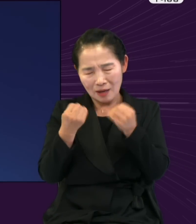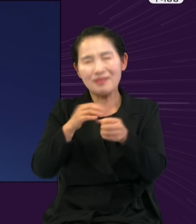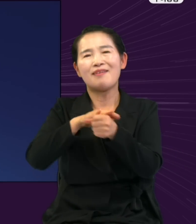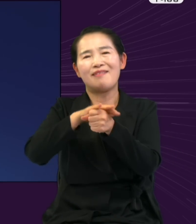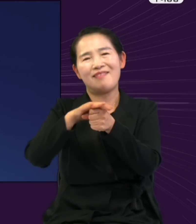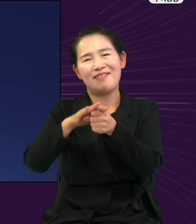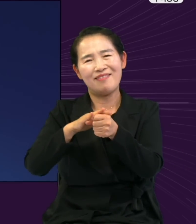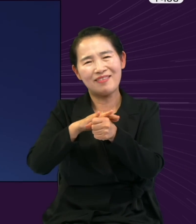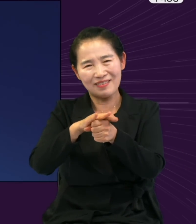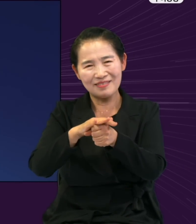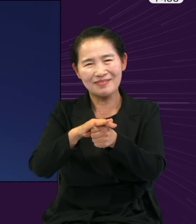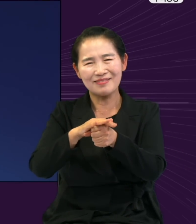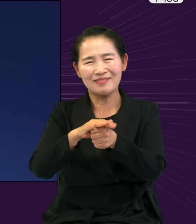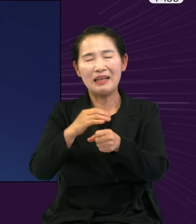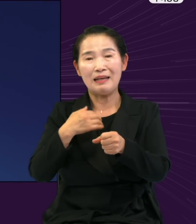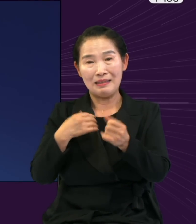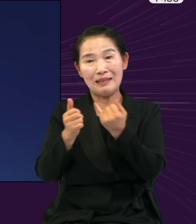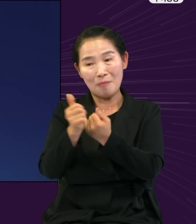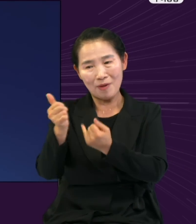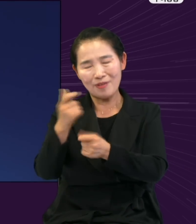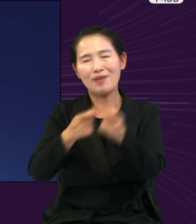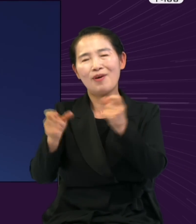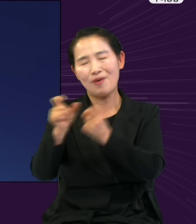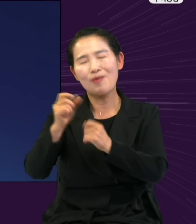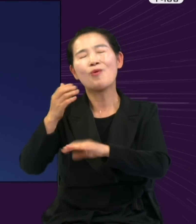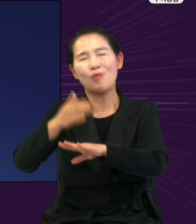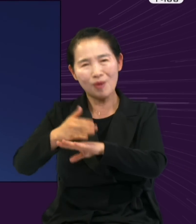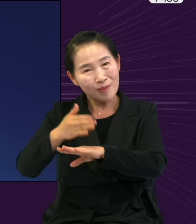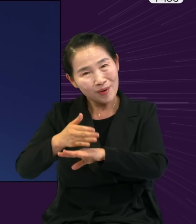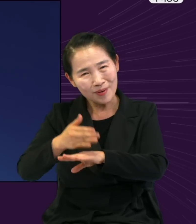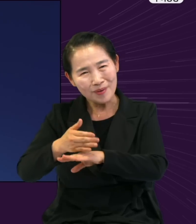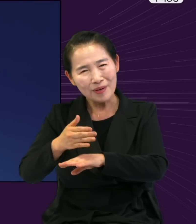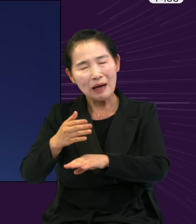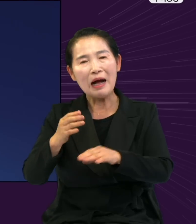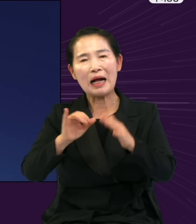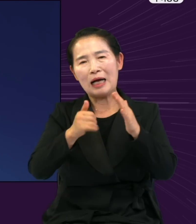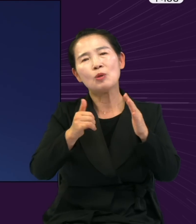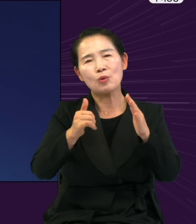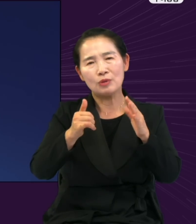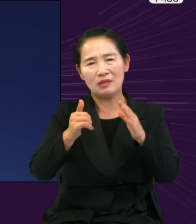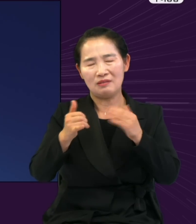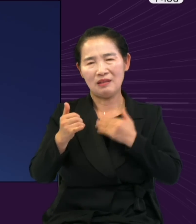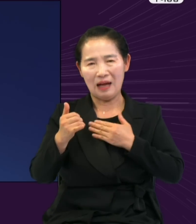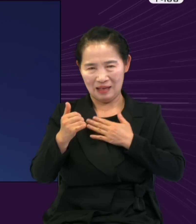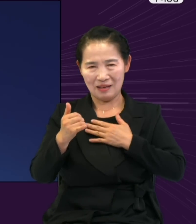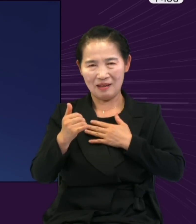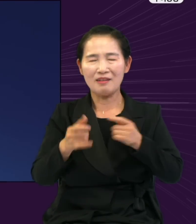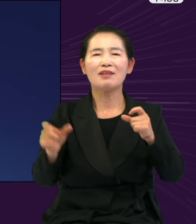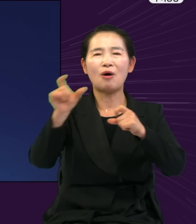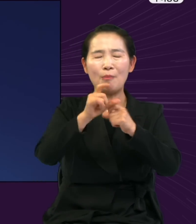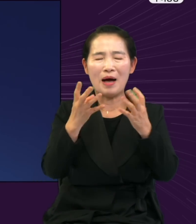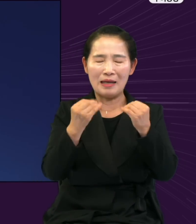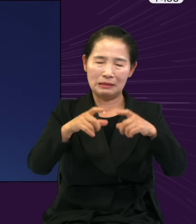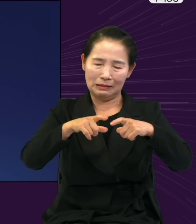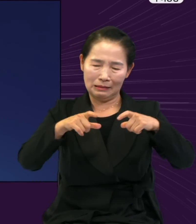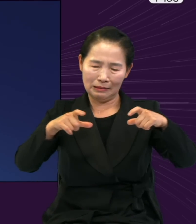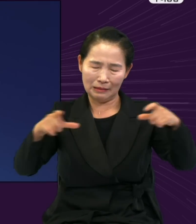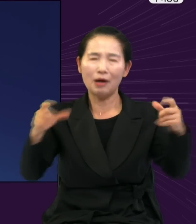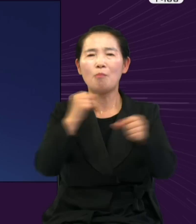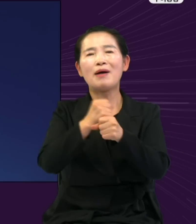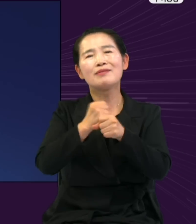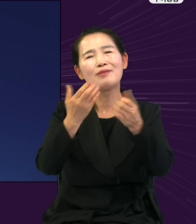건 이렇게 아름다운 식구들을 저에게 주고 간 것이 정말 감사할